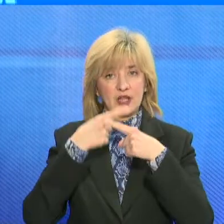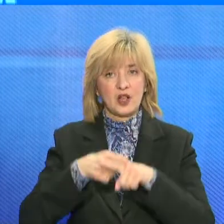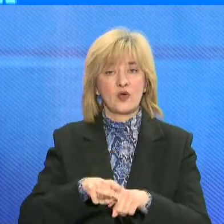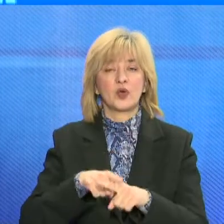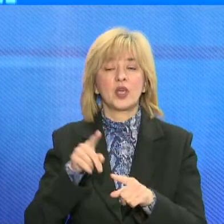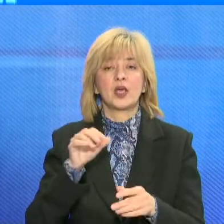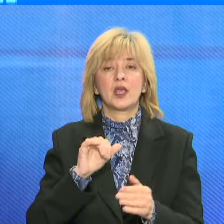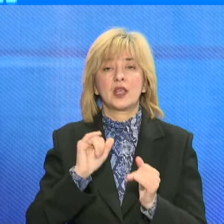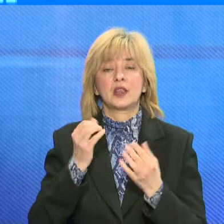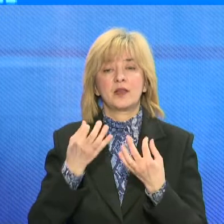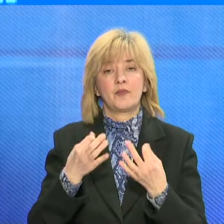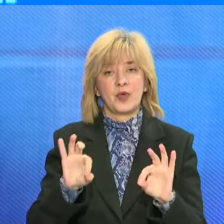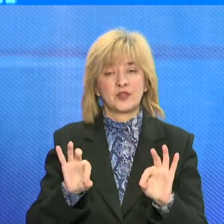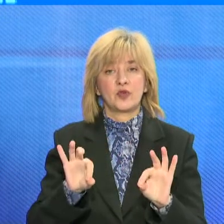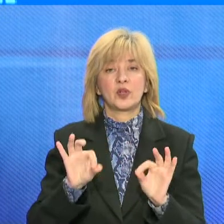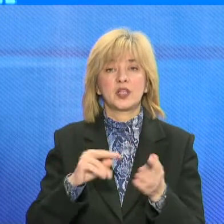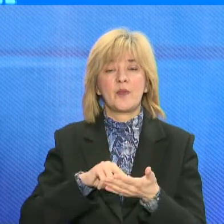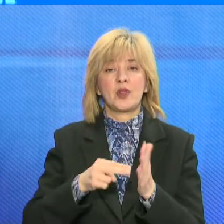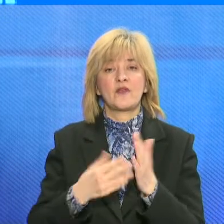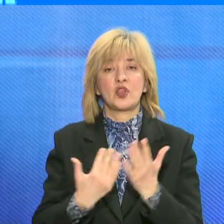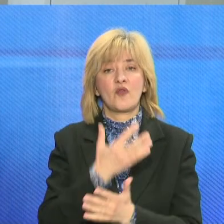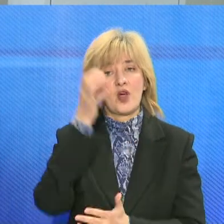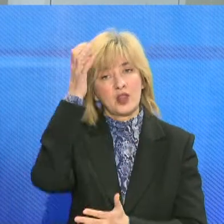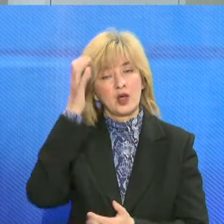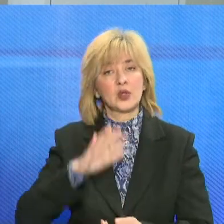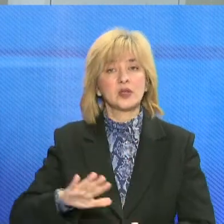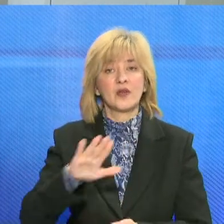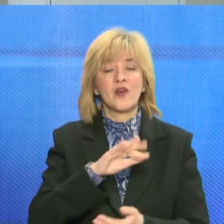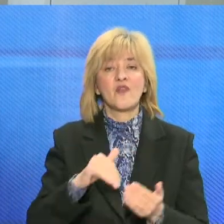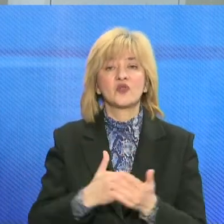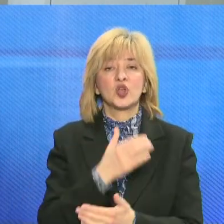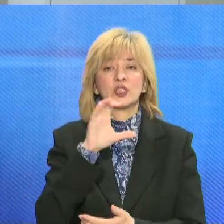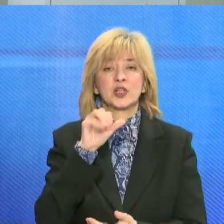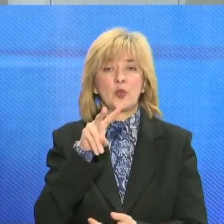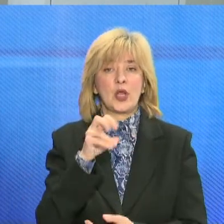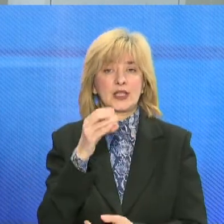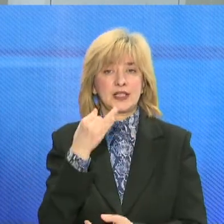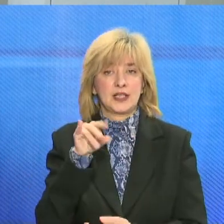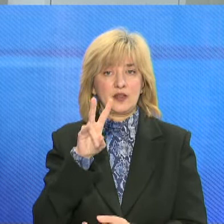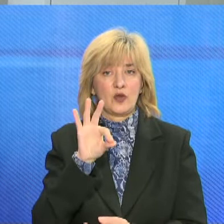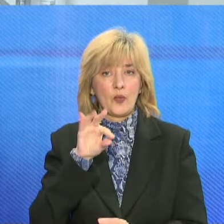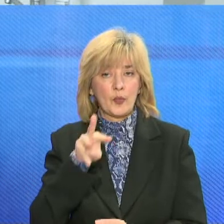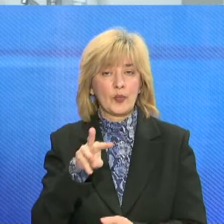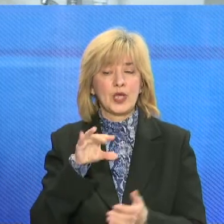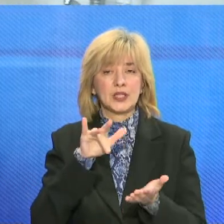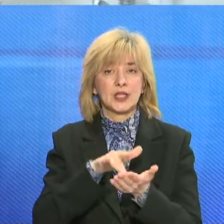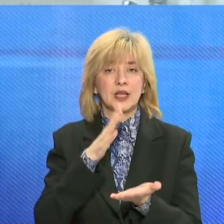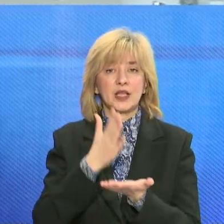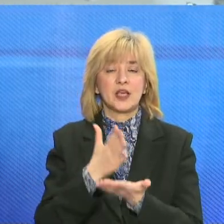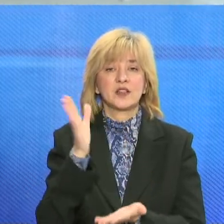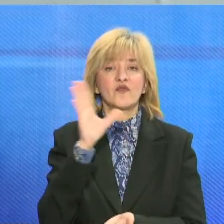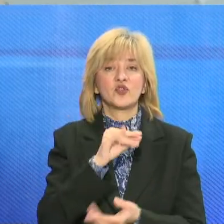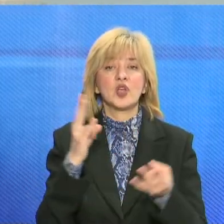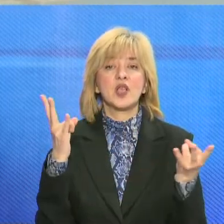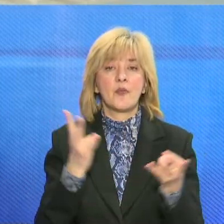возможность запланировать новую эдукационную простору. У сучасным симуляционным центре есть все необходимое для навучання студентов